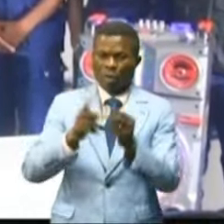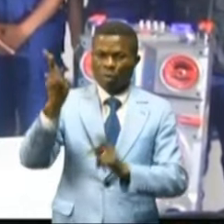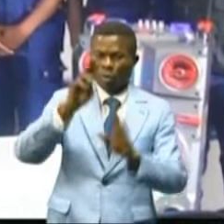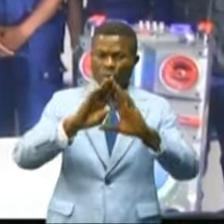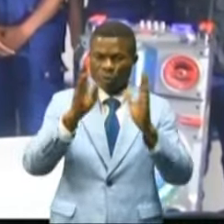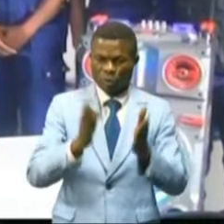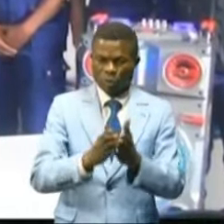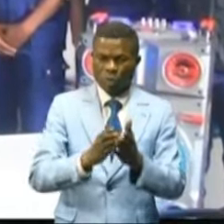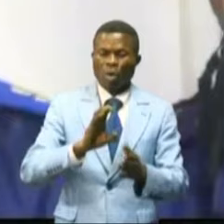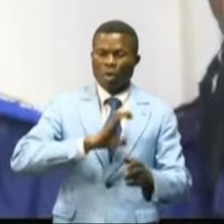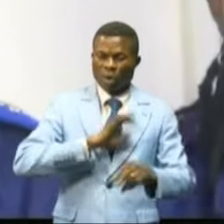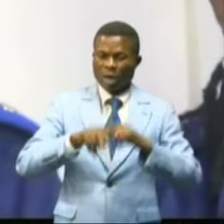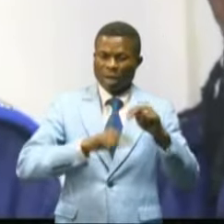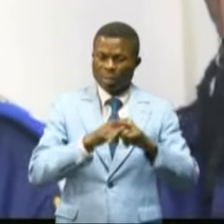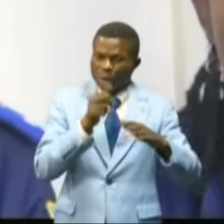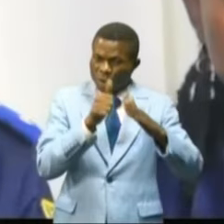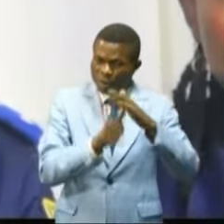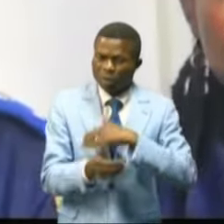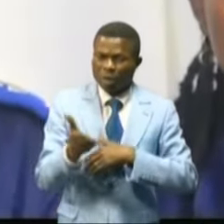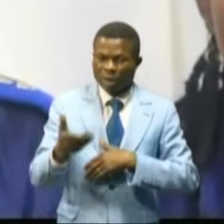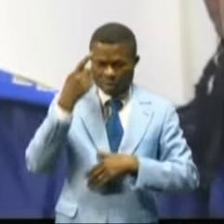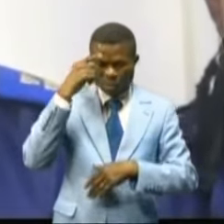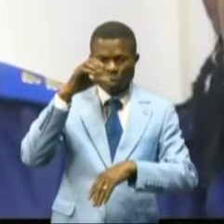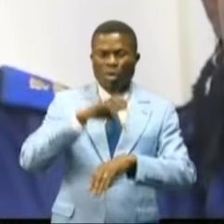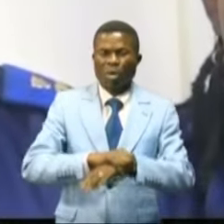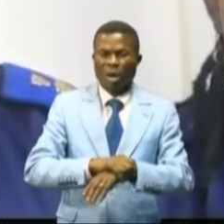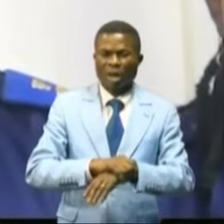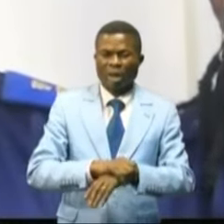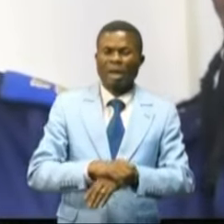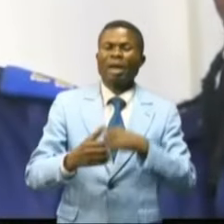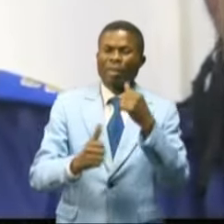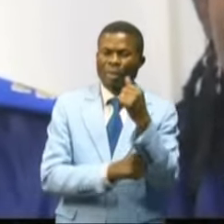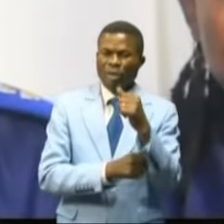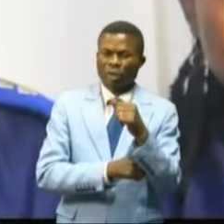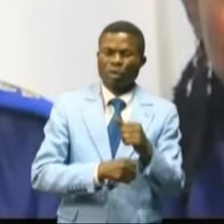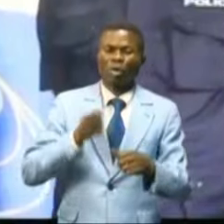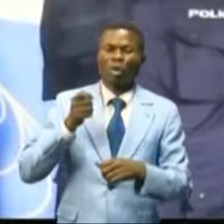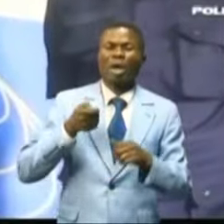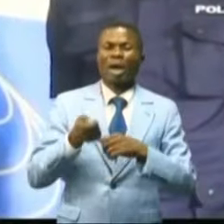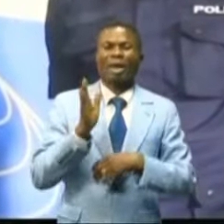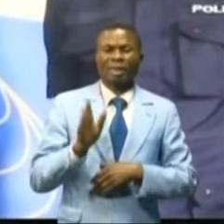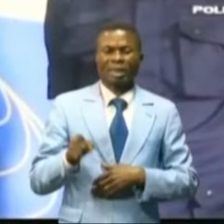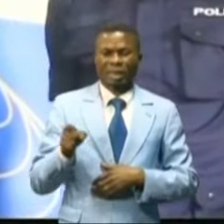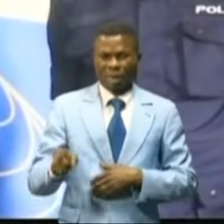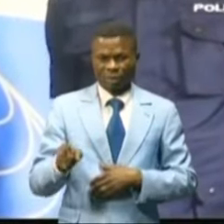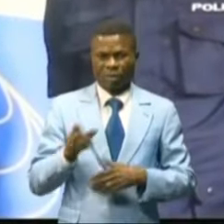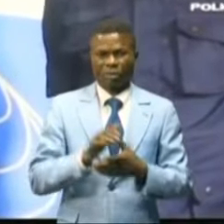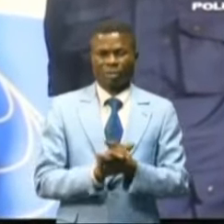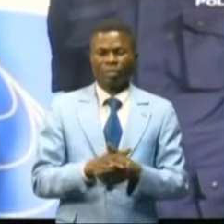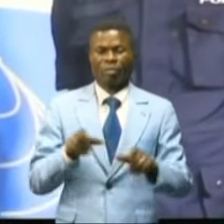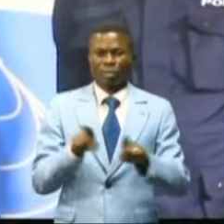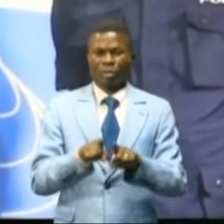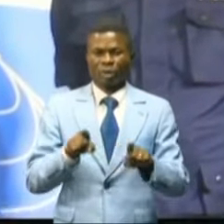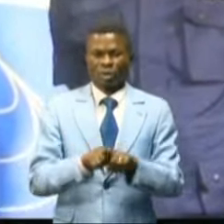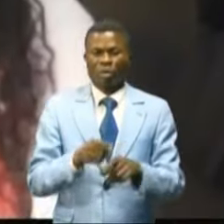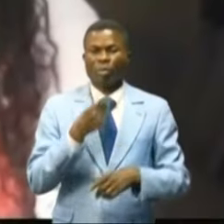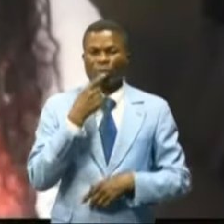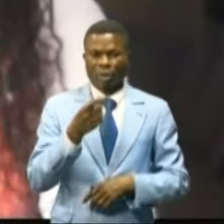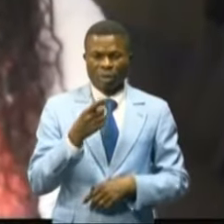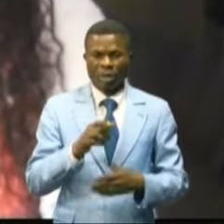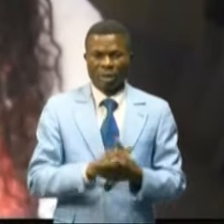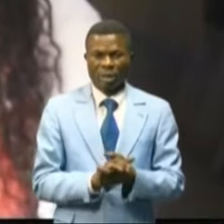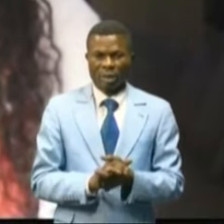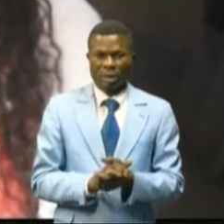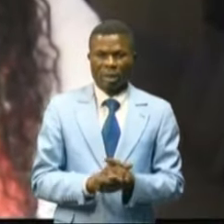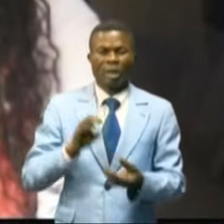cette population délinquante afin de mieux assurer la sécurité des personnes et de leurs biens. En fait, c'est comme fonctionnent toutes les polices